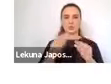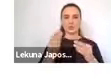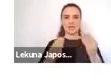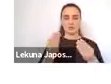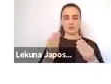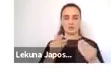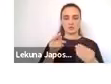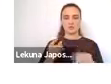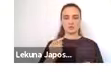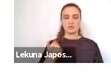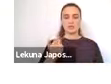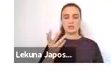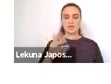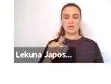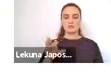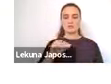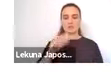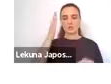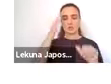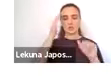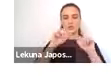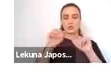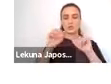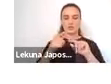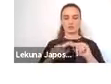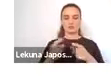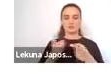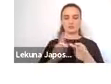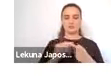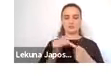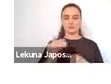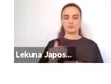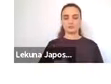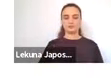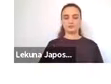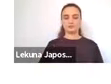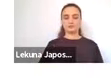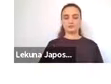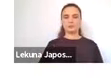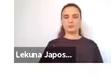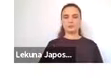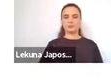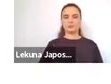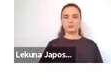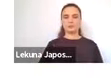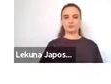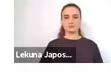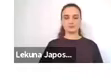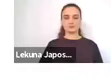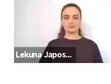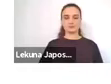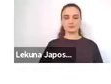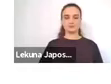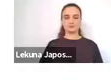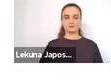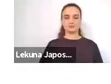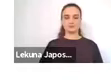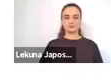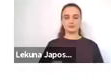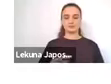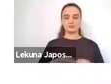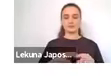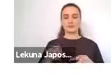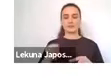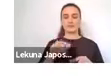თამაში რამდენ უნარზე გადის. და რა თქმა უნდა, ამდენი რაღაც რომ ჩართული არის,